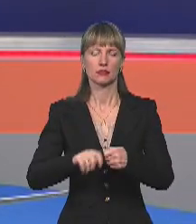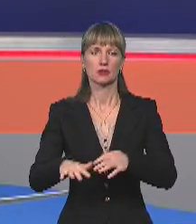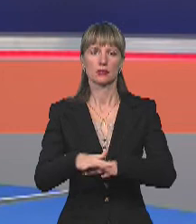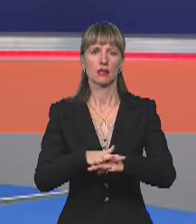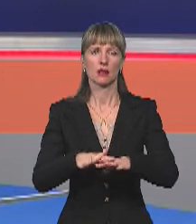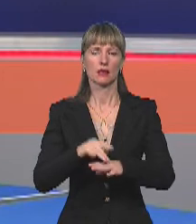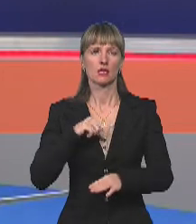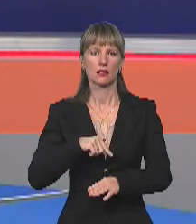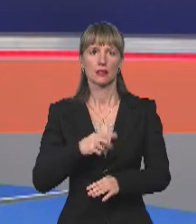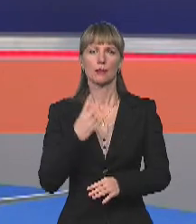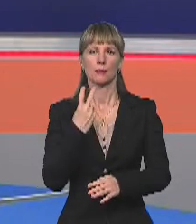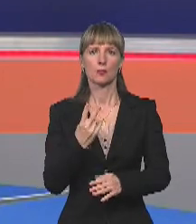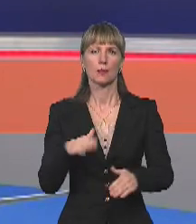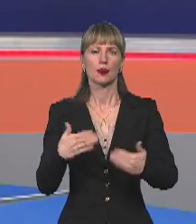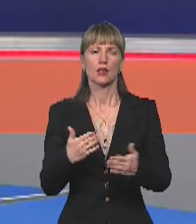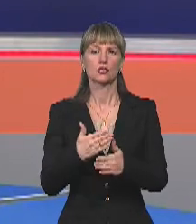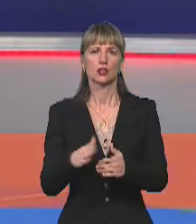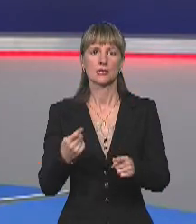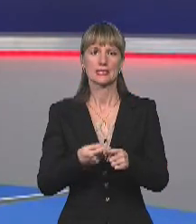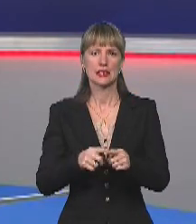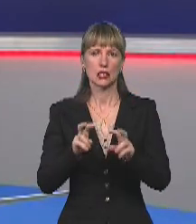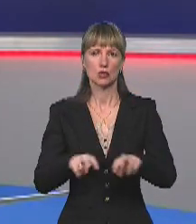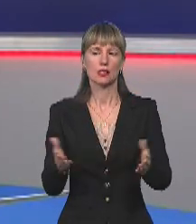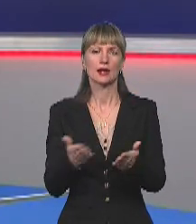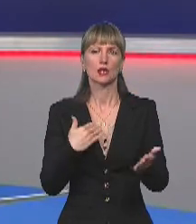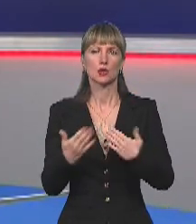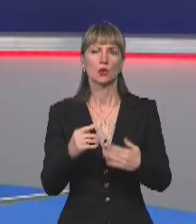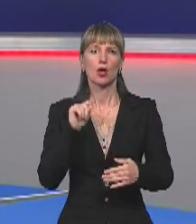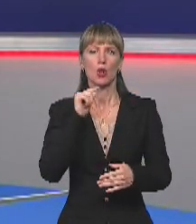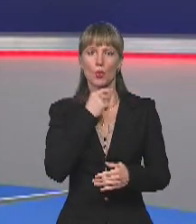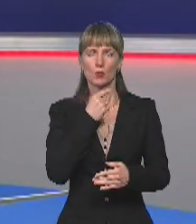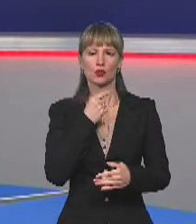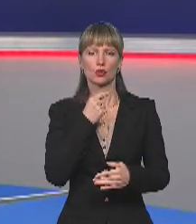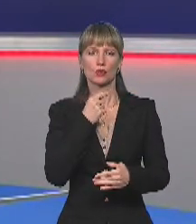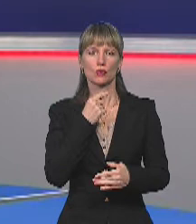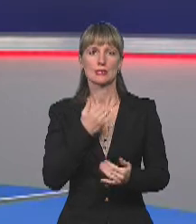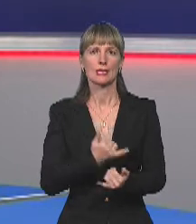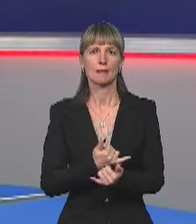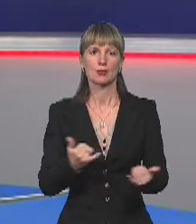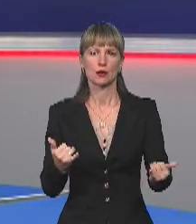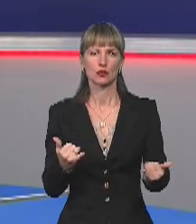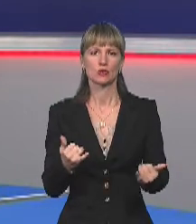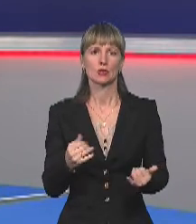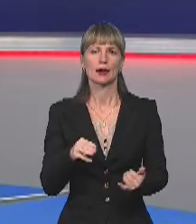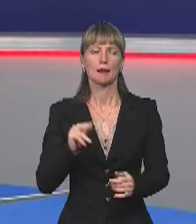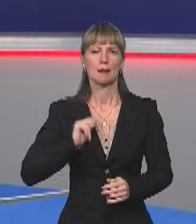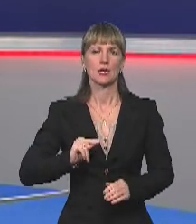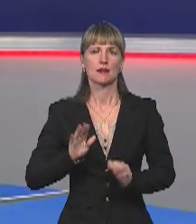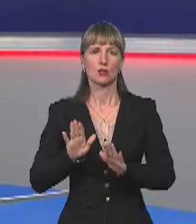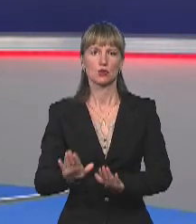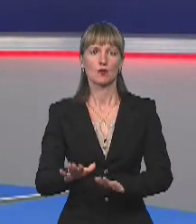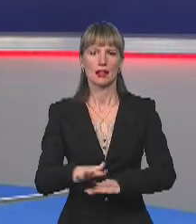суспільних настроїв». Пропоную подивитися частину цих досліджень, які стосуються економічного забезпечення та